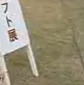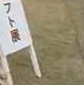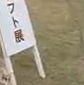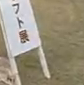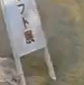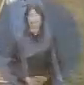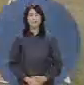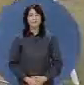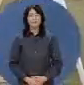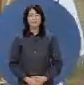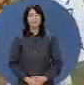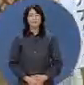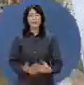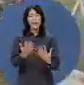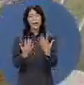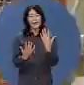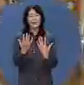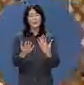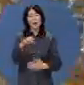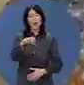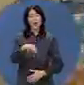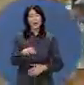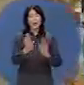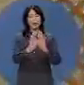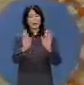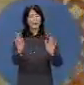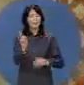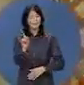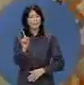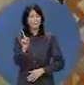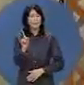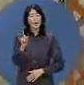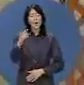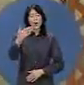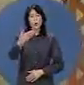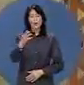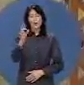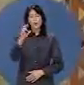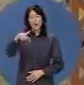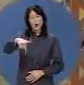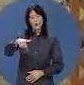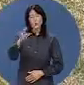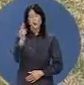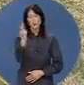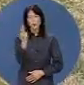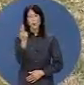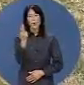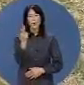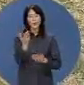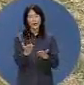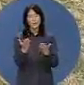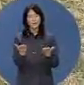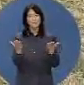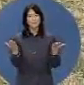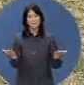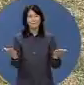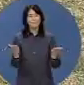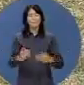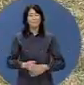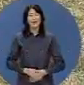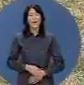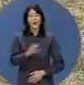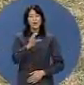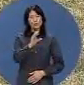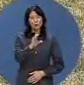たそして芝生広場で行われていたのはガーデニングクラフト店です